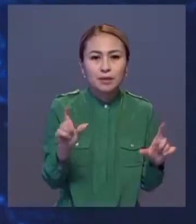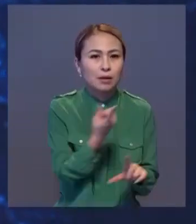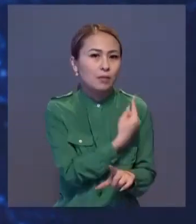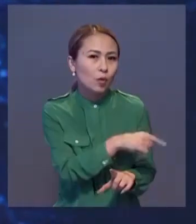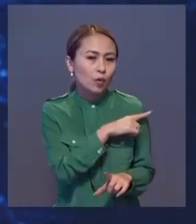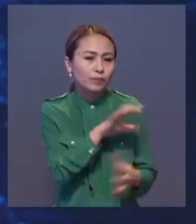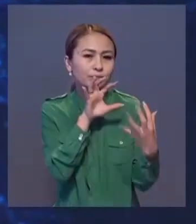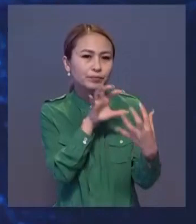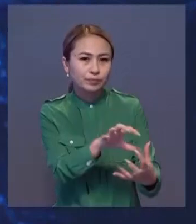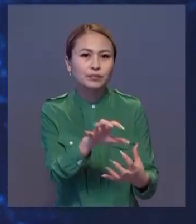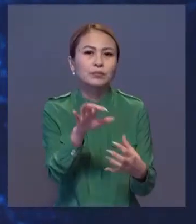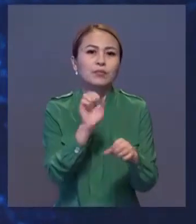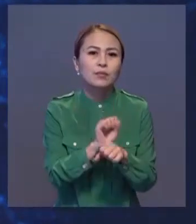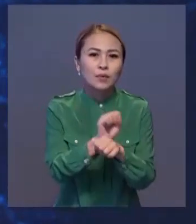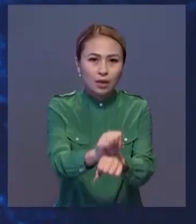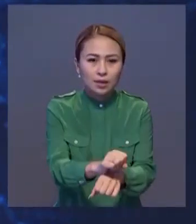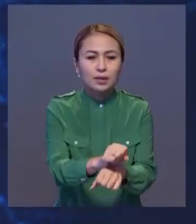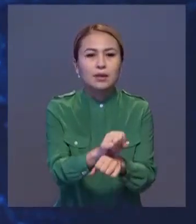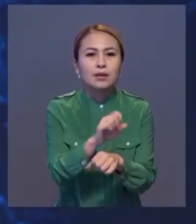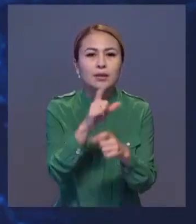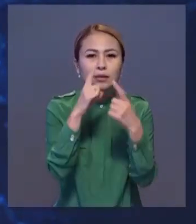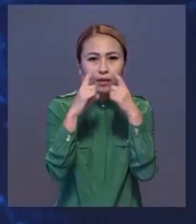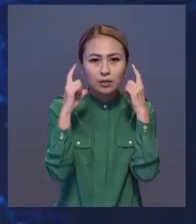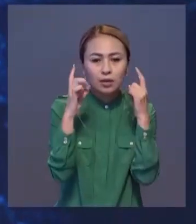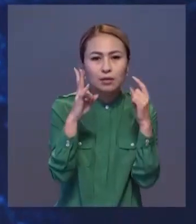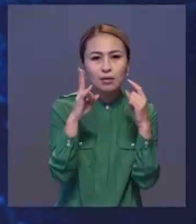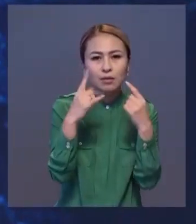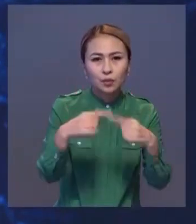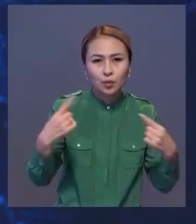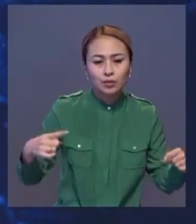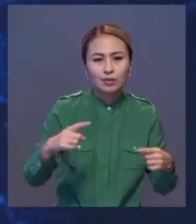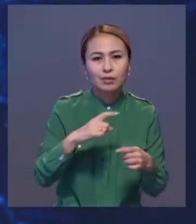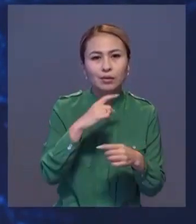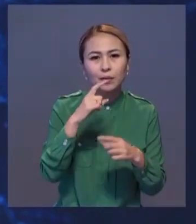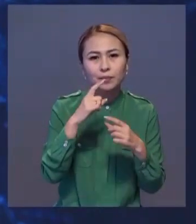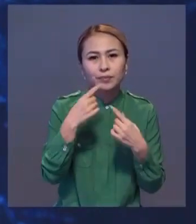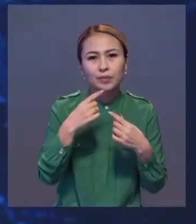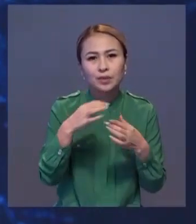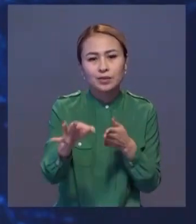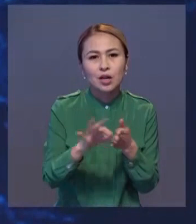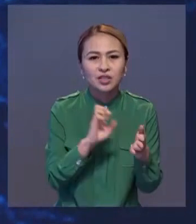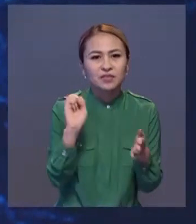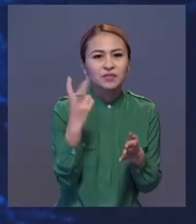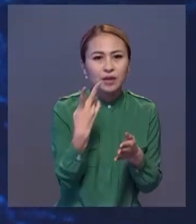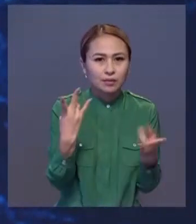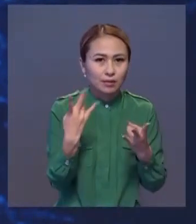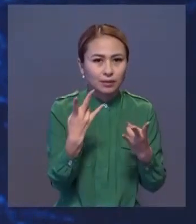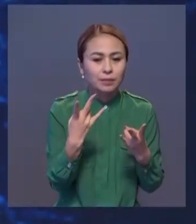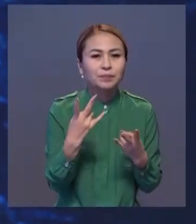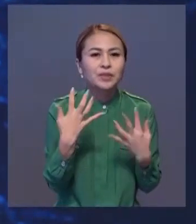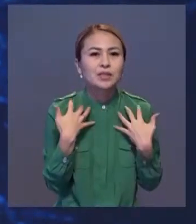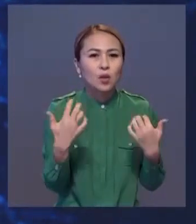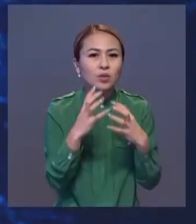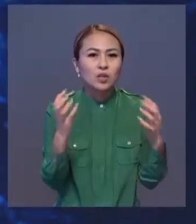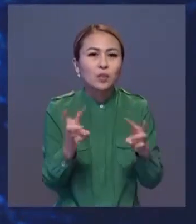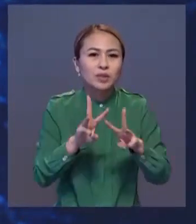ауруханада, қоғамдық көлік пен аялдамаларда респиратор, наномаска немесе медициналық бетперденің бірден екеуін тағуы тиіс. Денсаулық